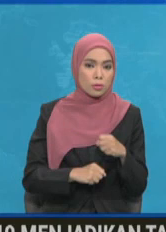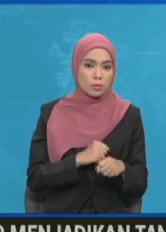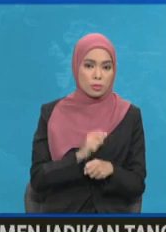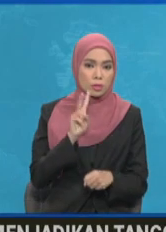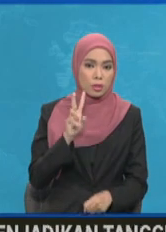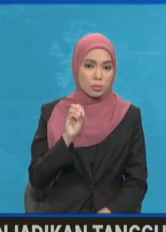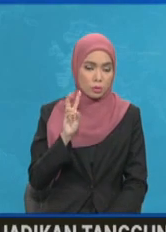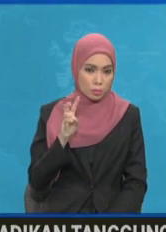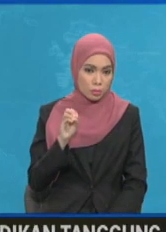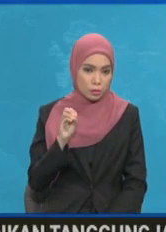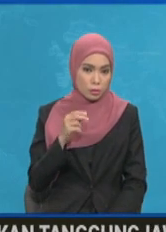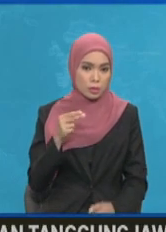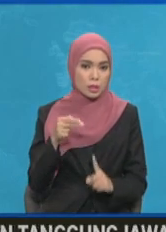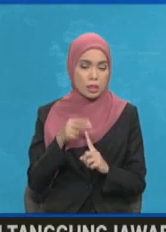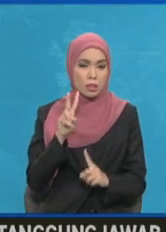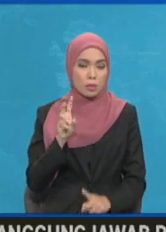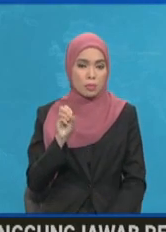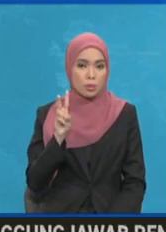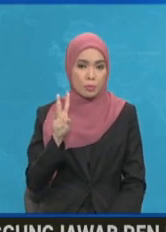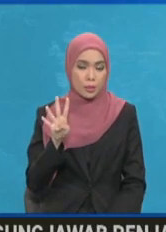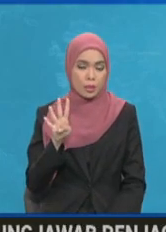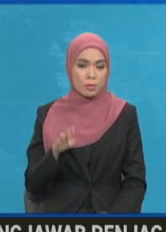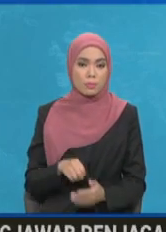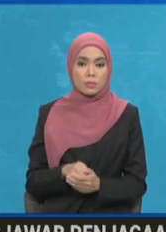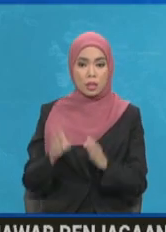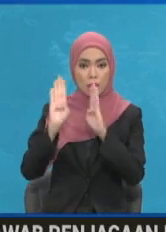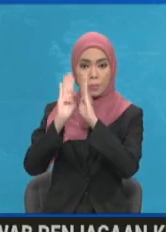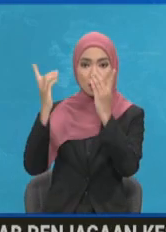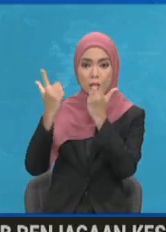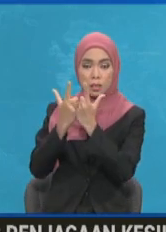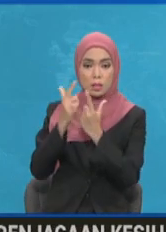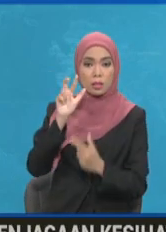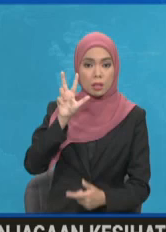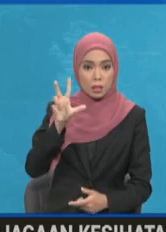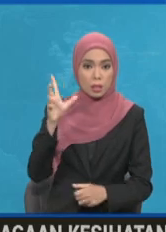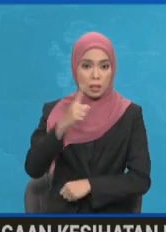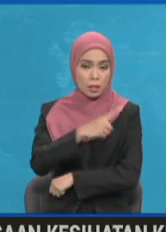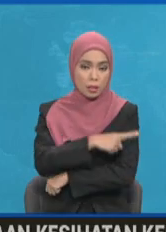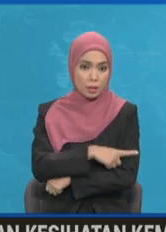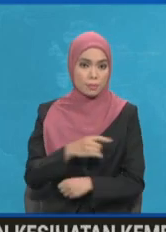2020-2024 bengkel selama 3 hari berakhir dengan majelis penutupan